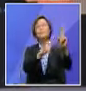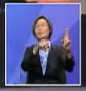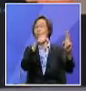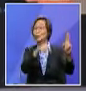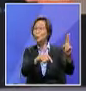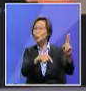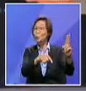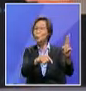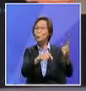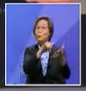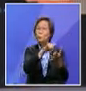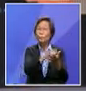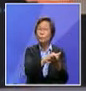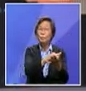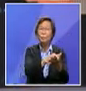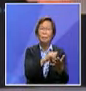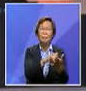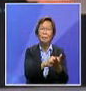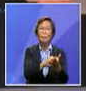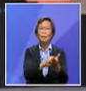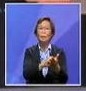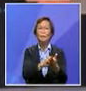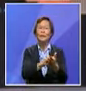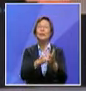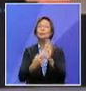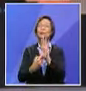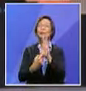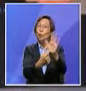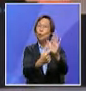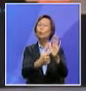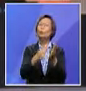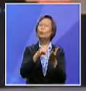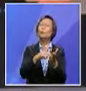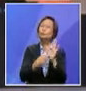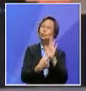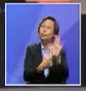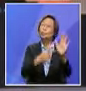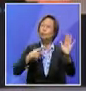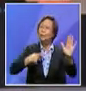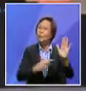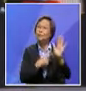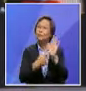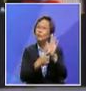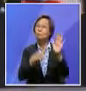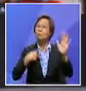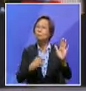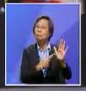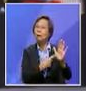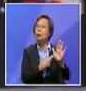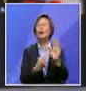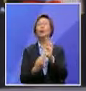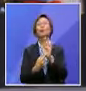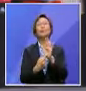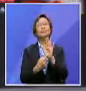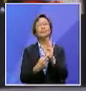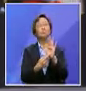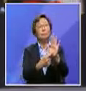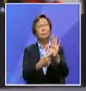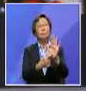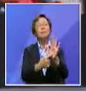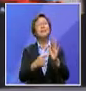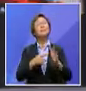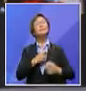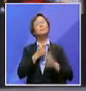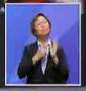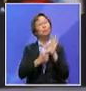adalah sebahagian daripada manifestasi kita untuk kita menunjukkan bagaimana